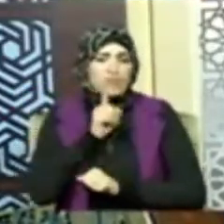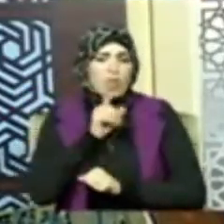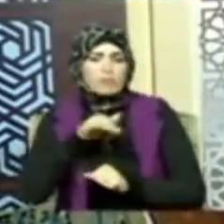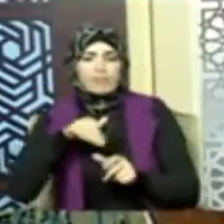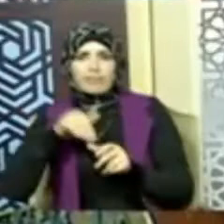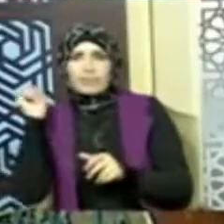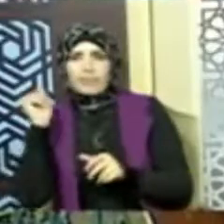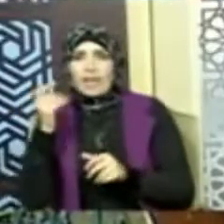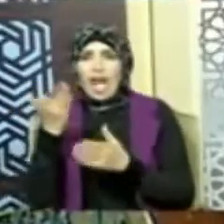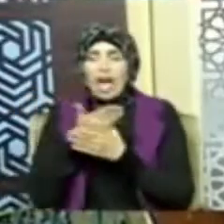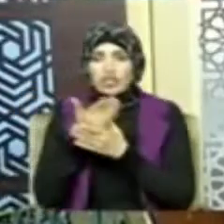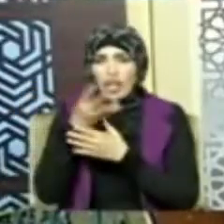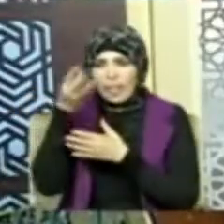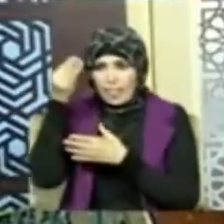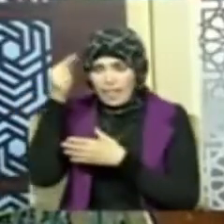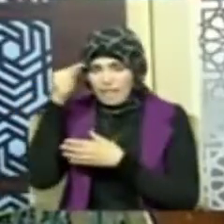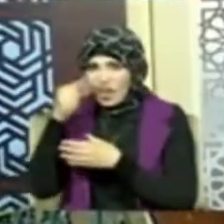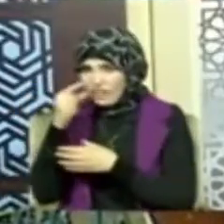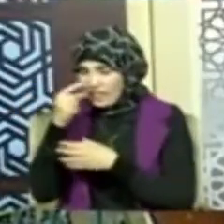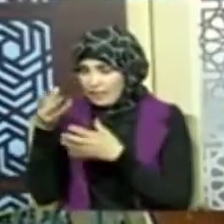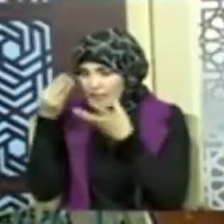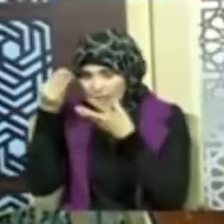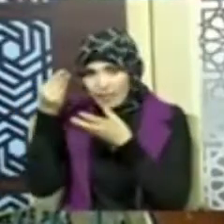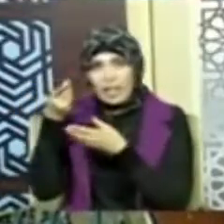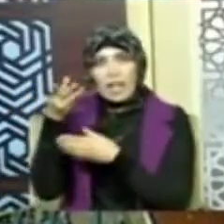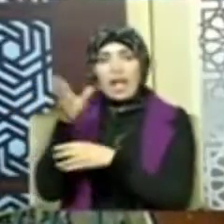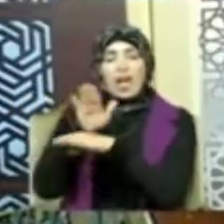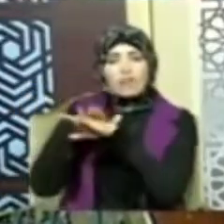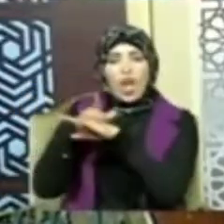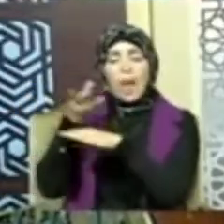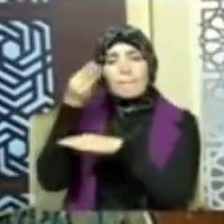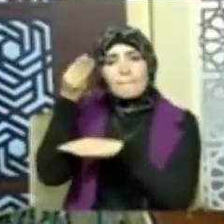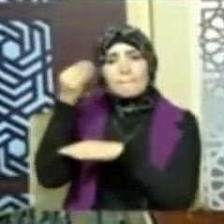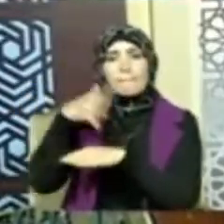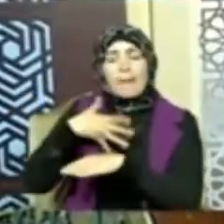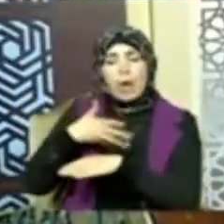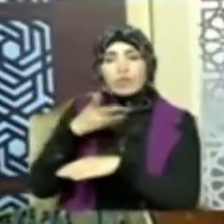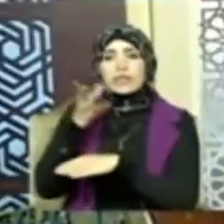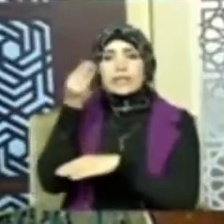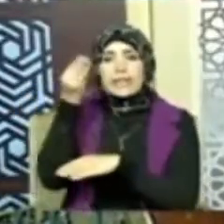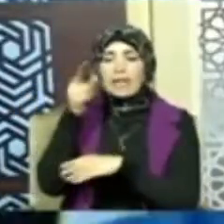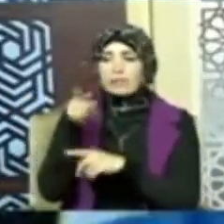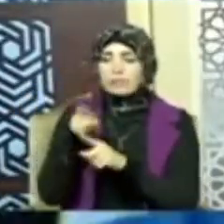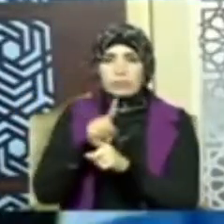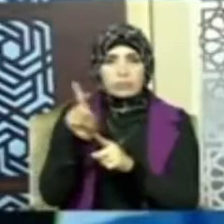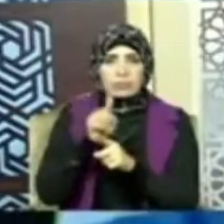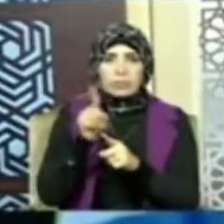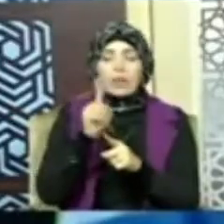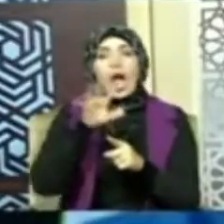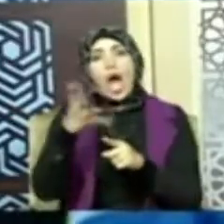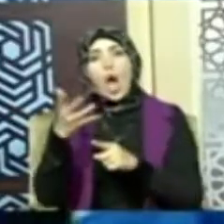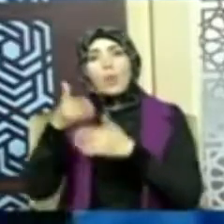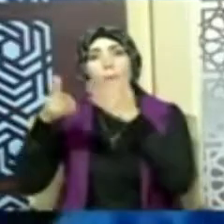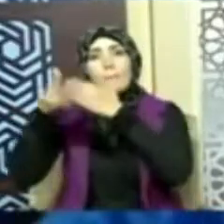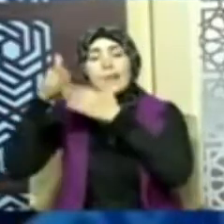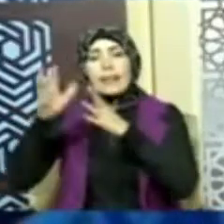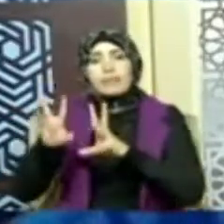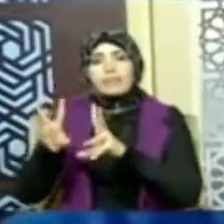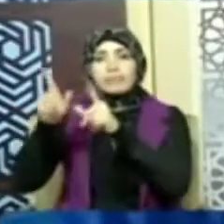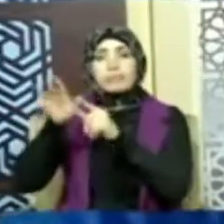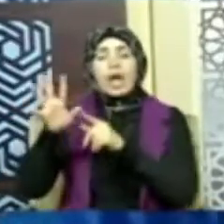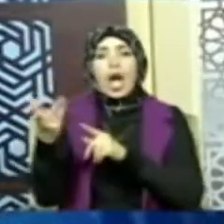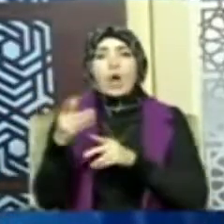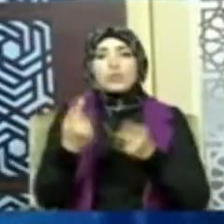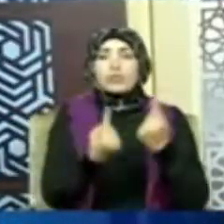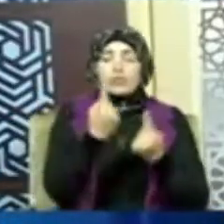في الدين. فالنفير قد يكون لطلب العلم، قد يكون لعمارة الكون، قد يكون للبناء والتشييد، قد يكون